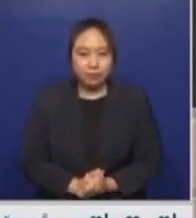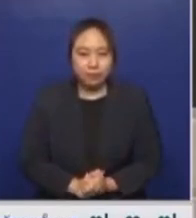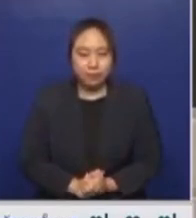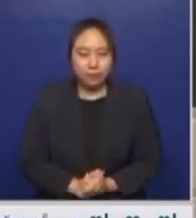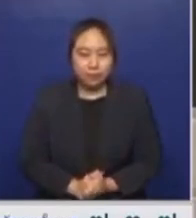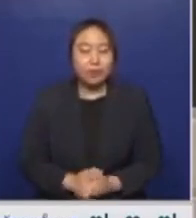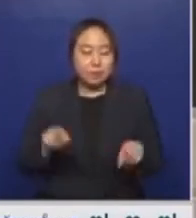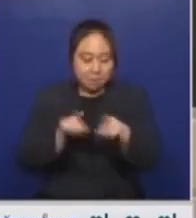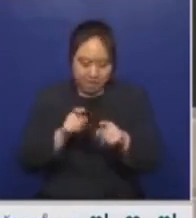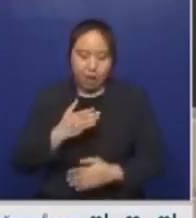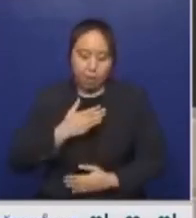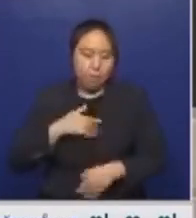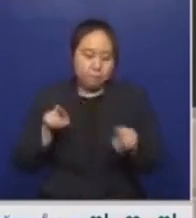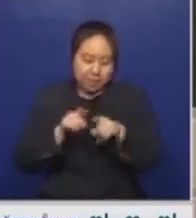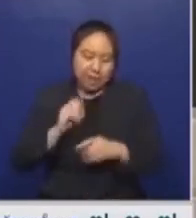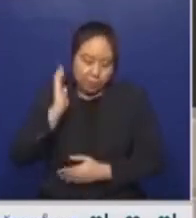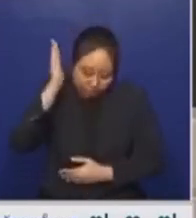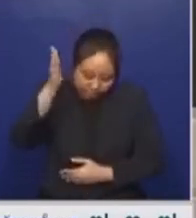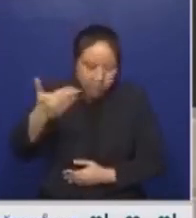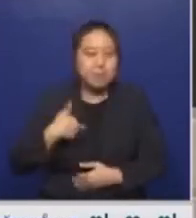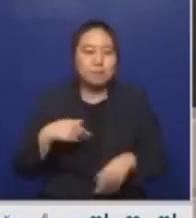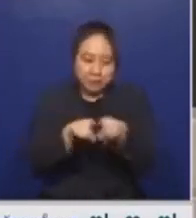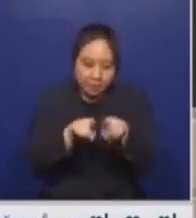รวมทั้งผมด้วยครับวันข้างหน้า